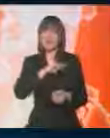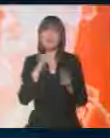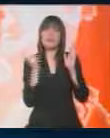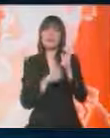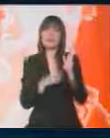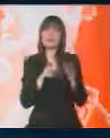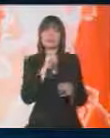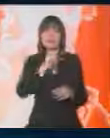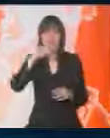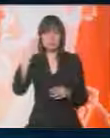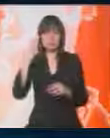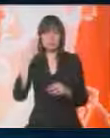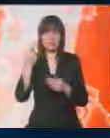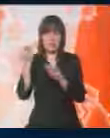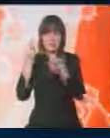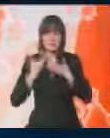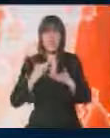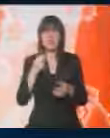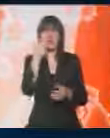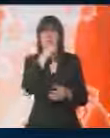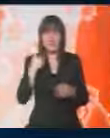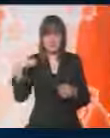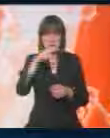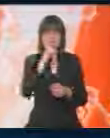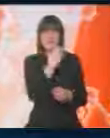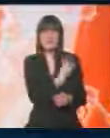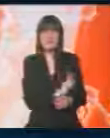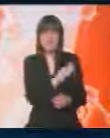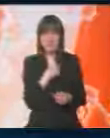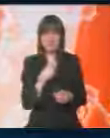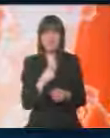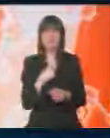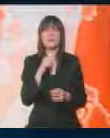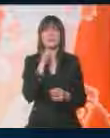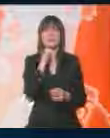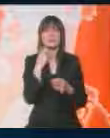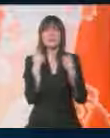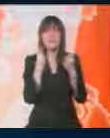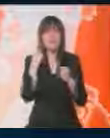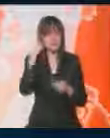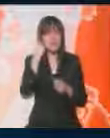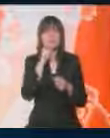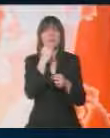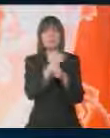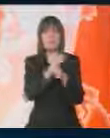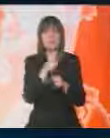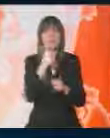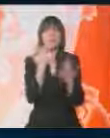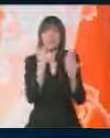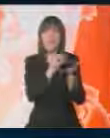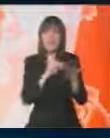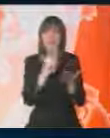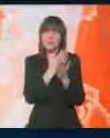koje Zapad postavlja, što mi Hrvati u Bosni vrlo dobro znamo. A ukoliko rezolucija